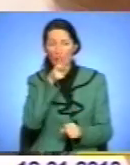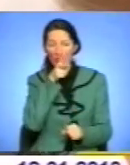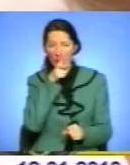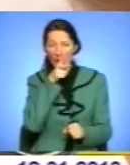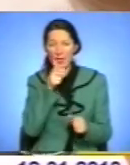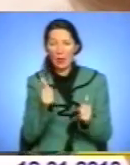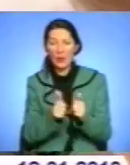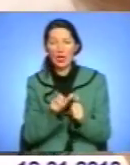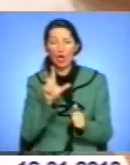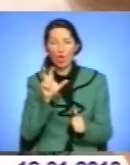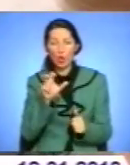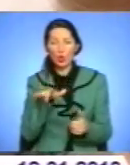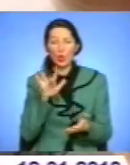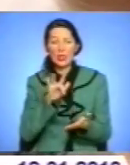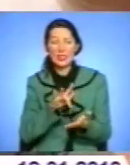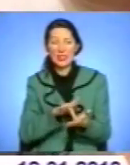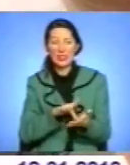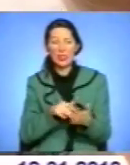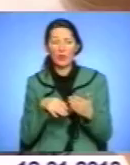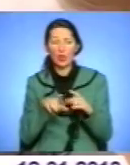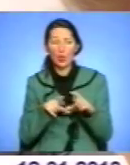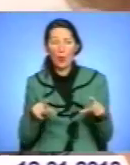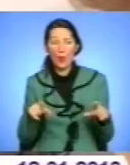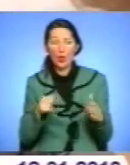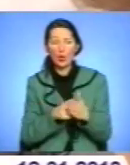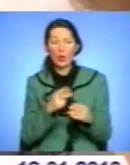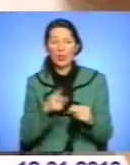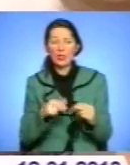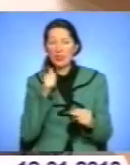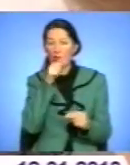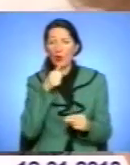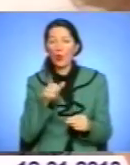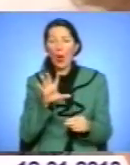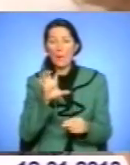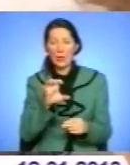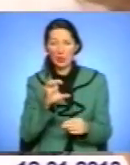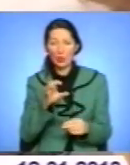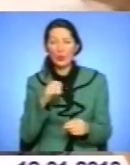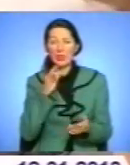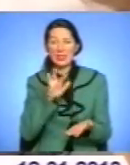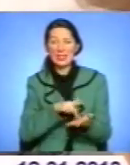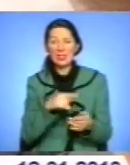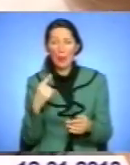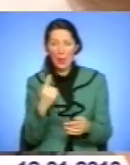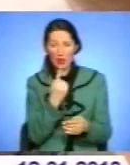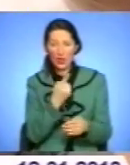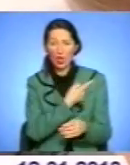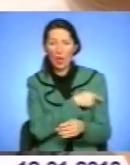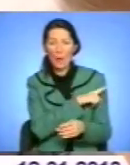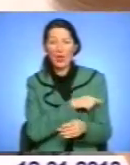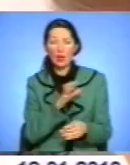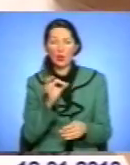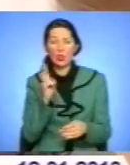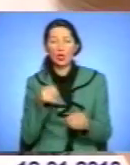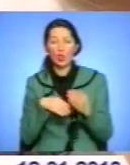біля 300 центрів, до кінця року 550 центрів первинної медико-соціальної допомоги. Це